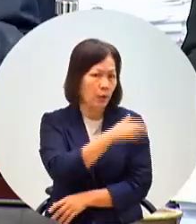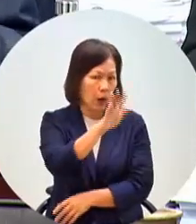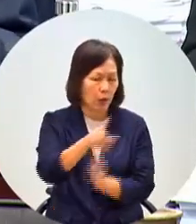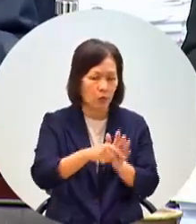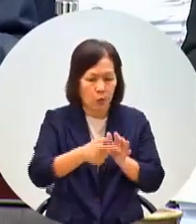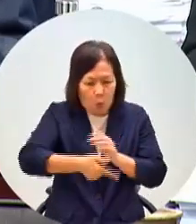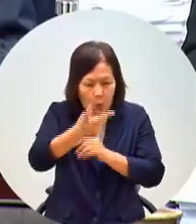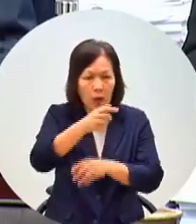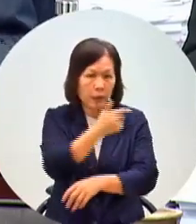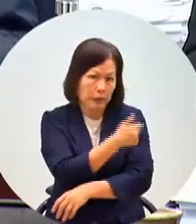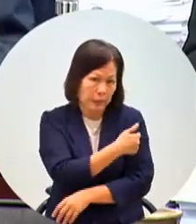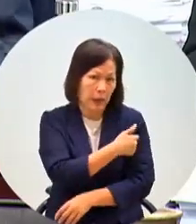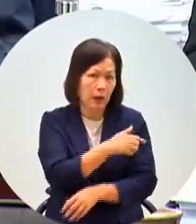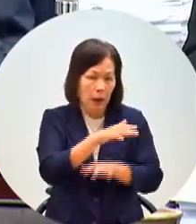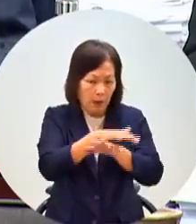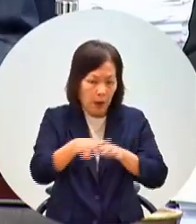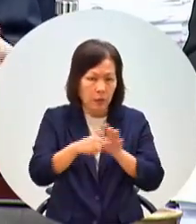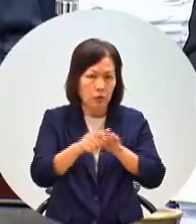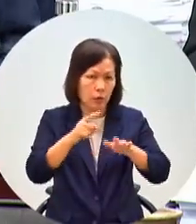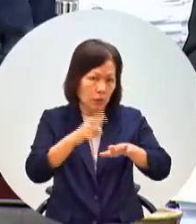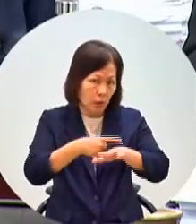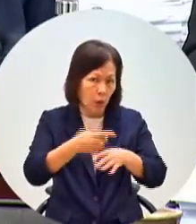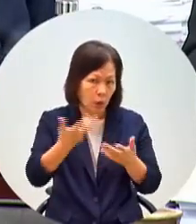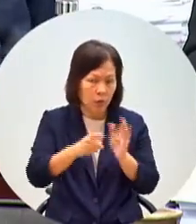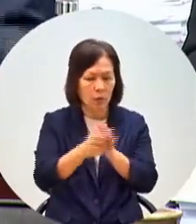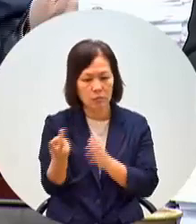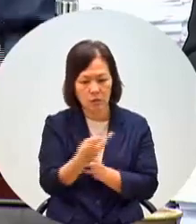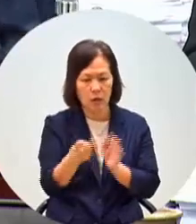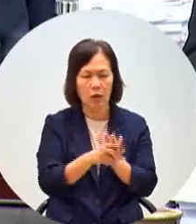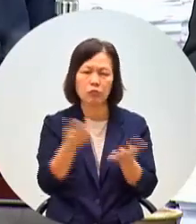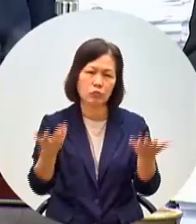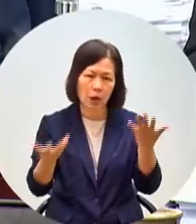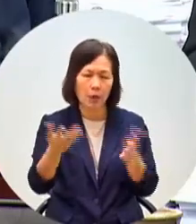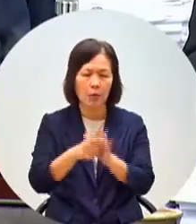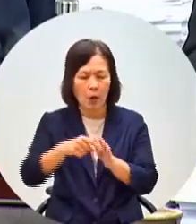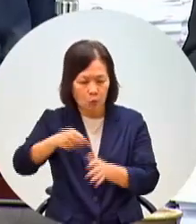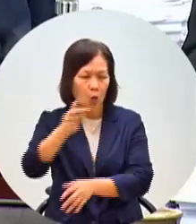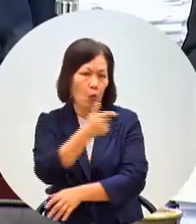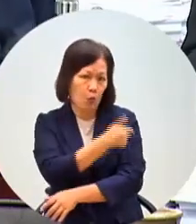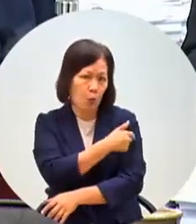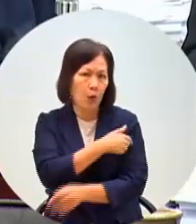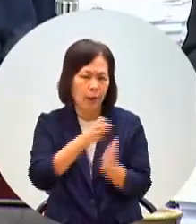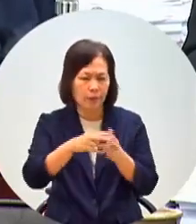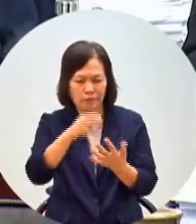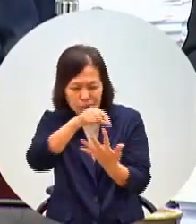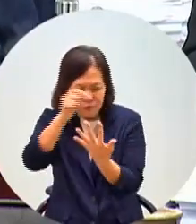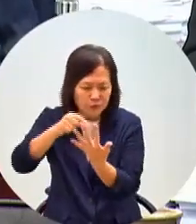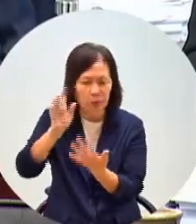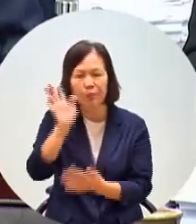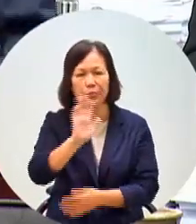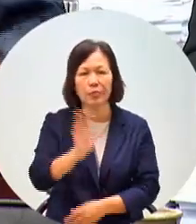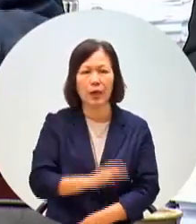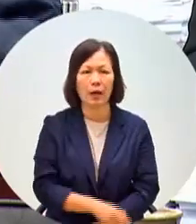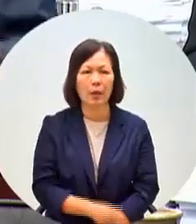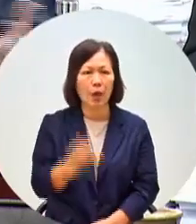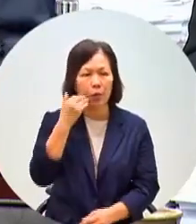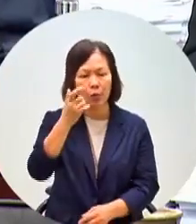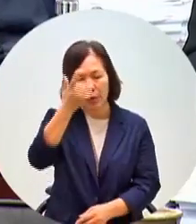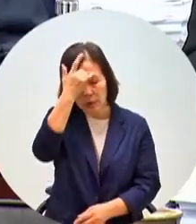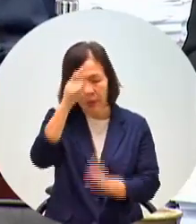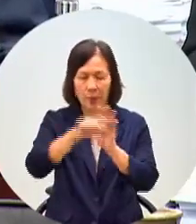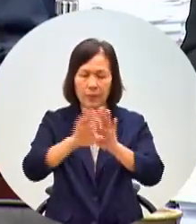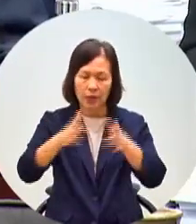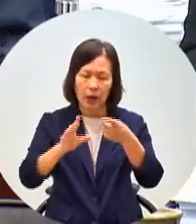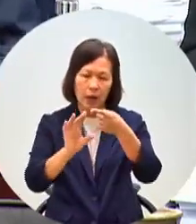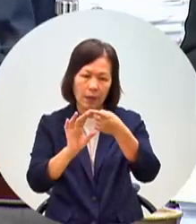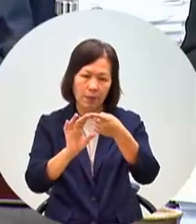全性的部分其实两个差不多，就赶快去打，慢见啊，不然你现在莫德纳住到10%，无疫苗